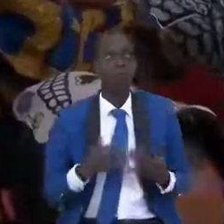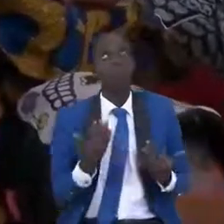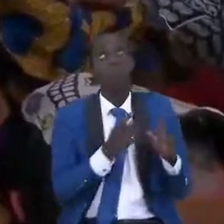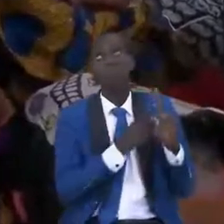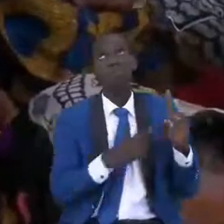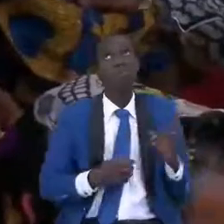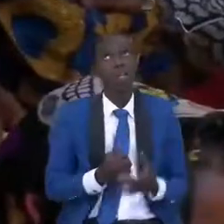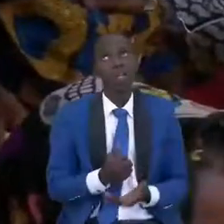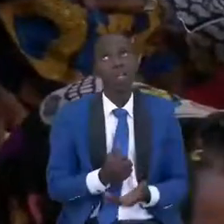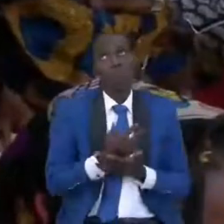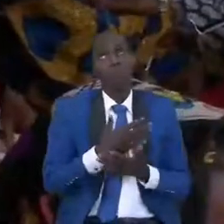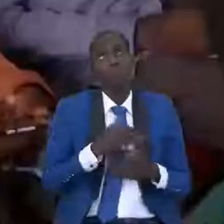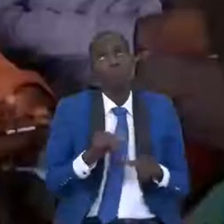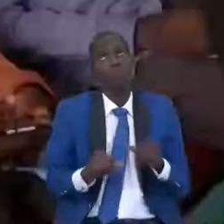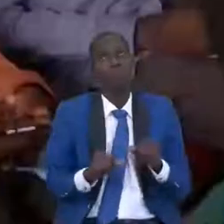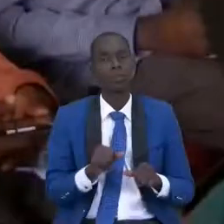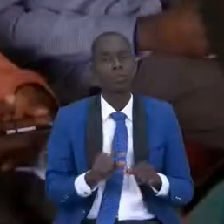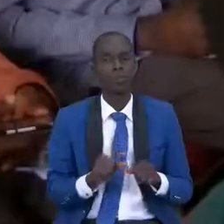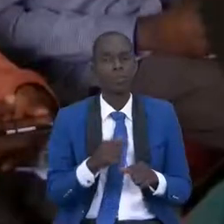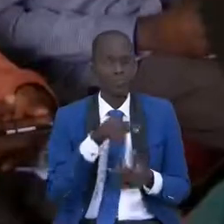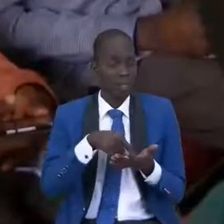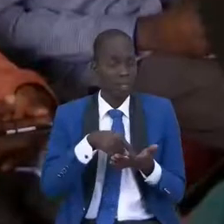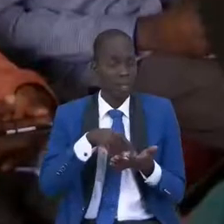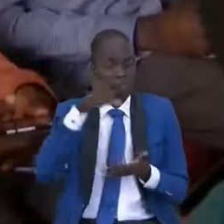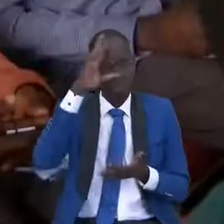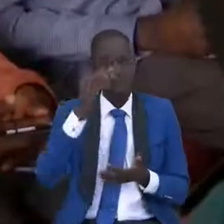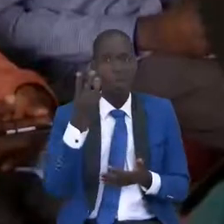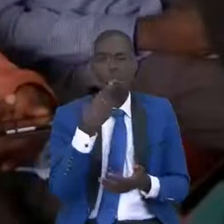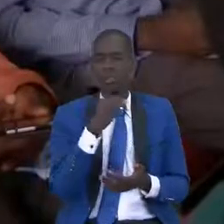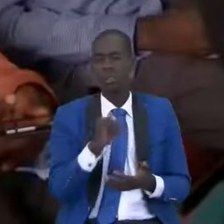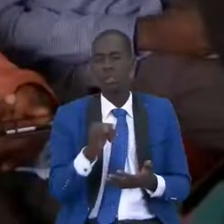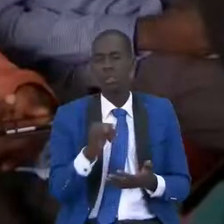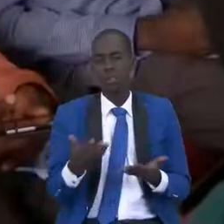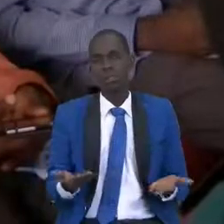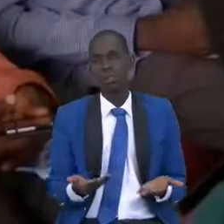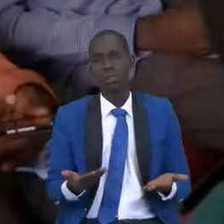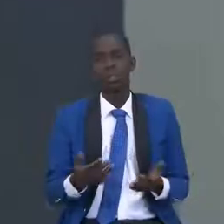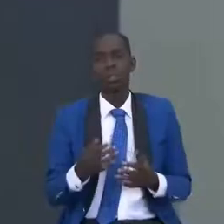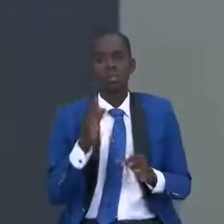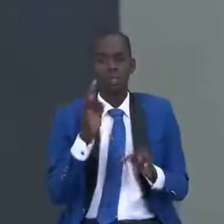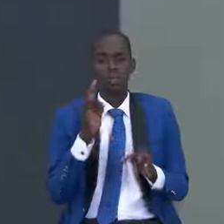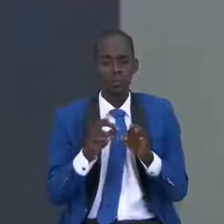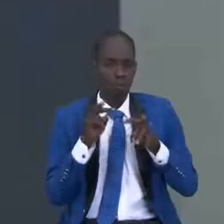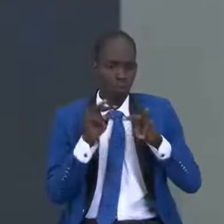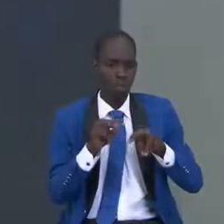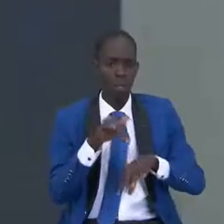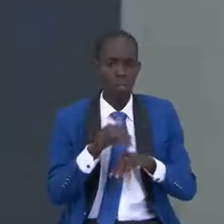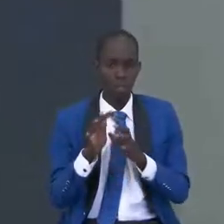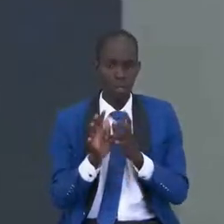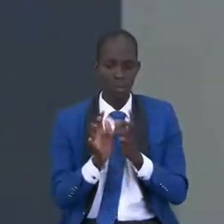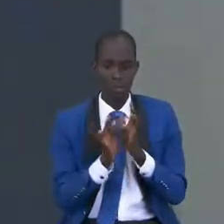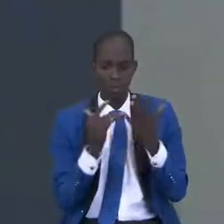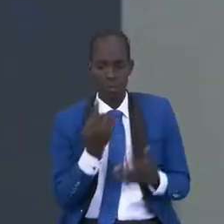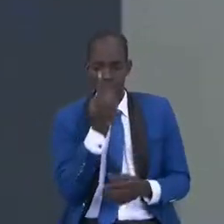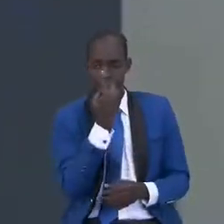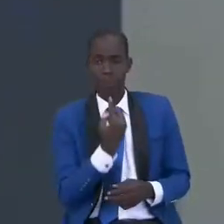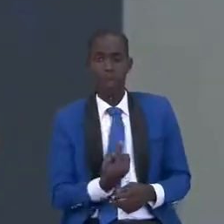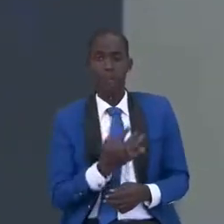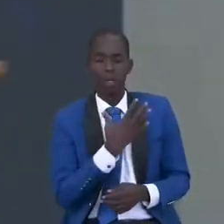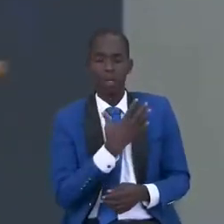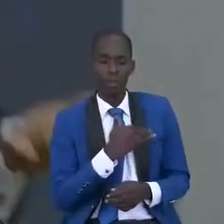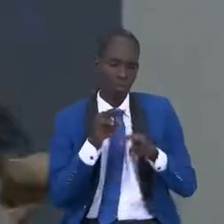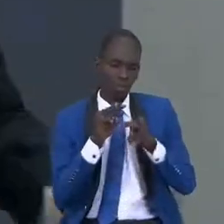incrédulité. L'homme disait, si je devais simplement regarder les Écritures seules, et je